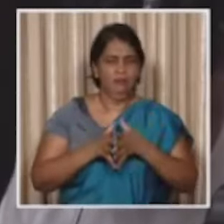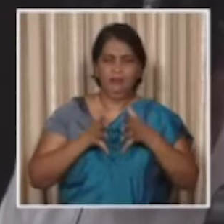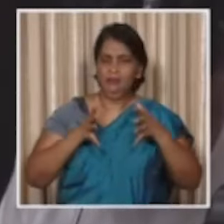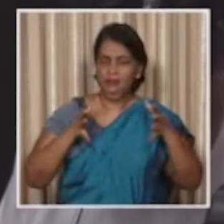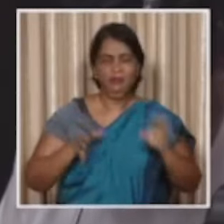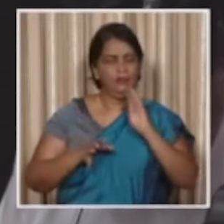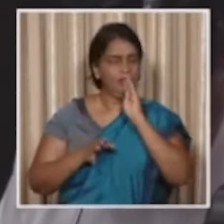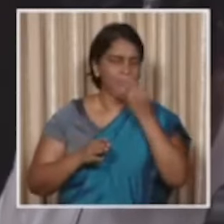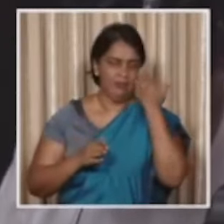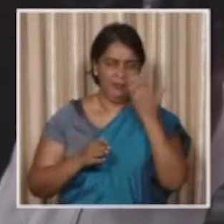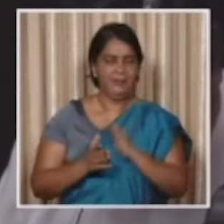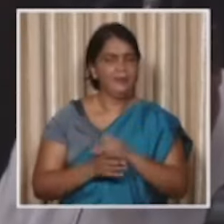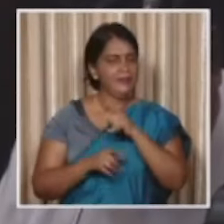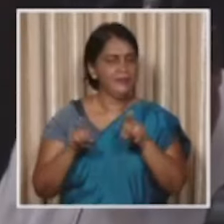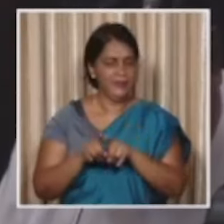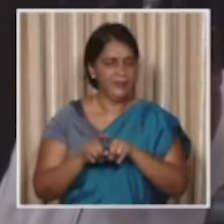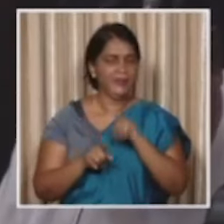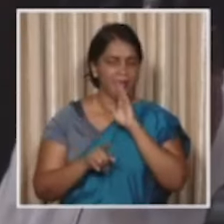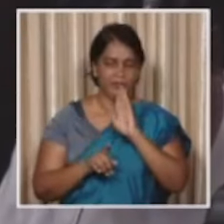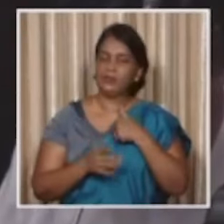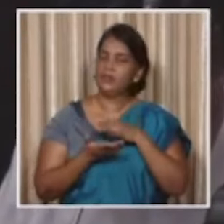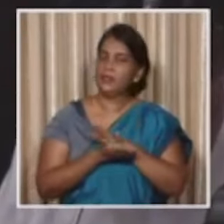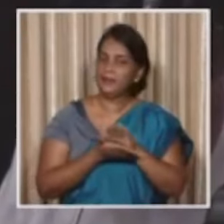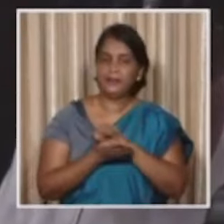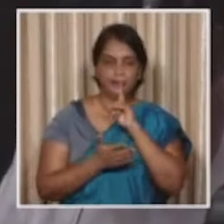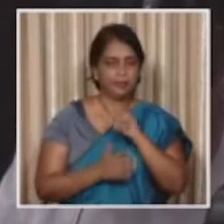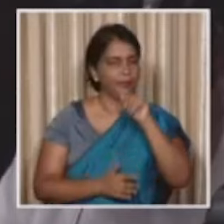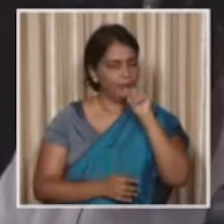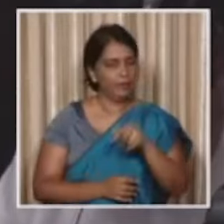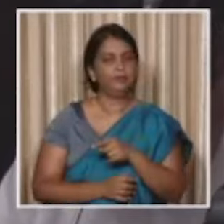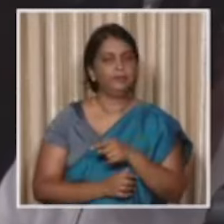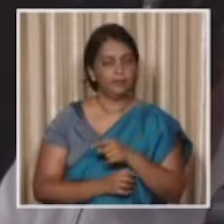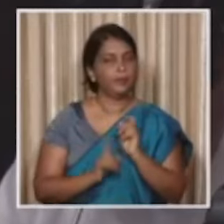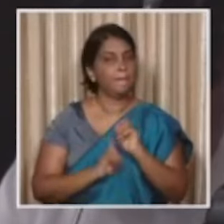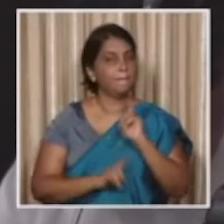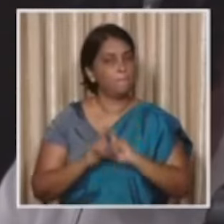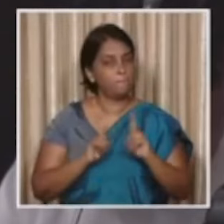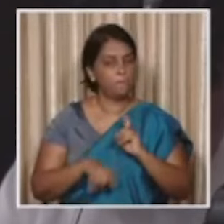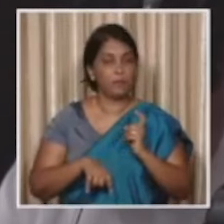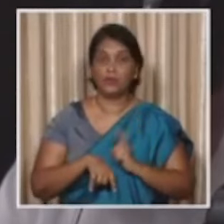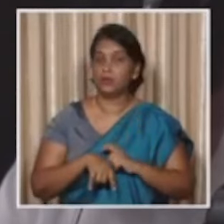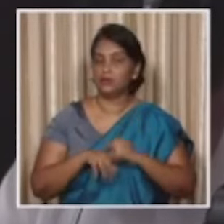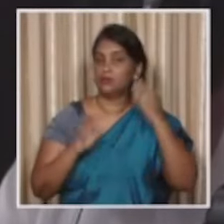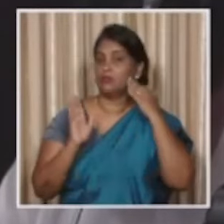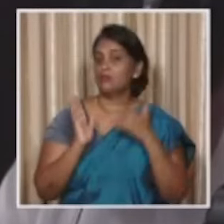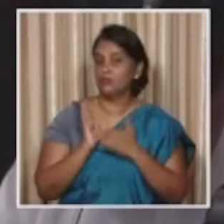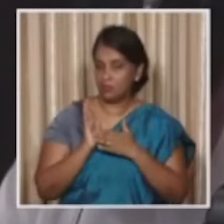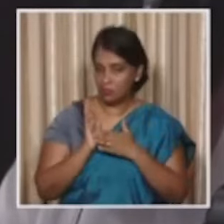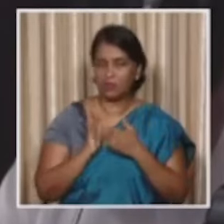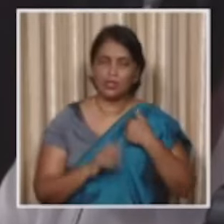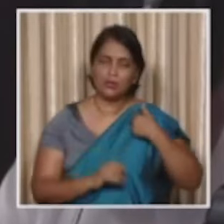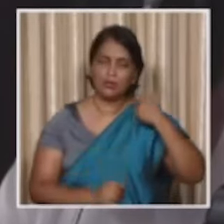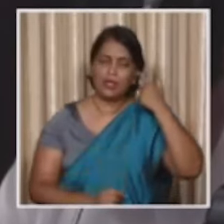තමයි තියෙන්නේ. ඒ නිසා අපි පැහැදිලිව කියන්න ඕනේ, ඇත්තටම මේ පාර්ලිමේන්තුවේ කාලය පිළිබඳව ගත්තොත් ඇත්තටම මම